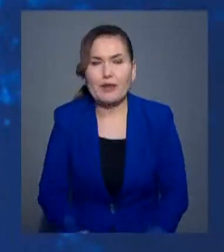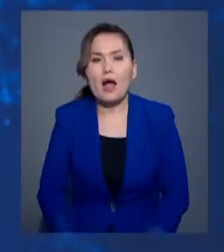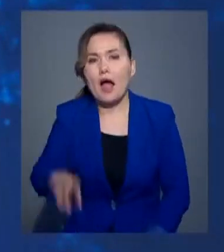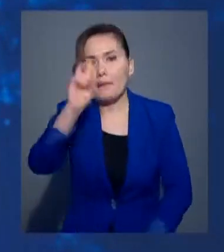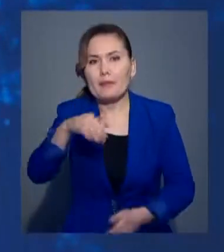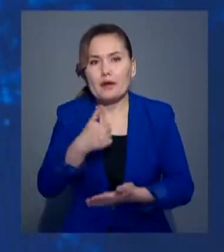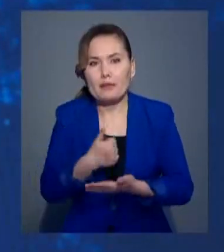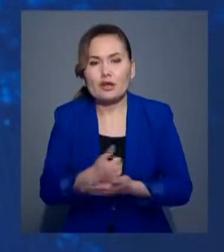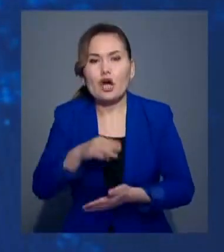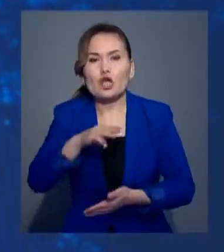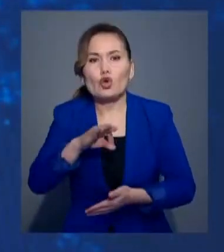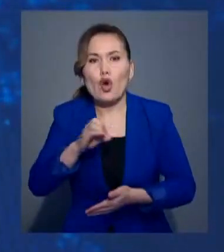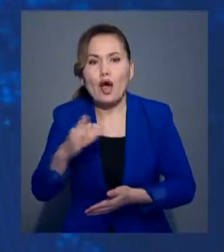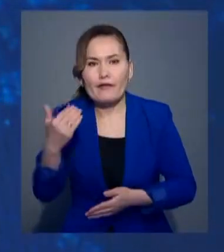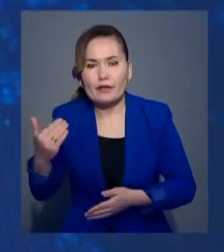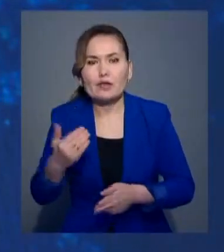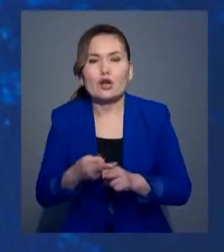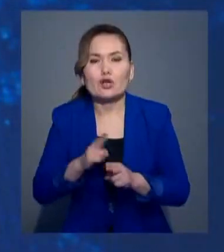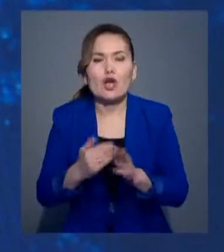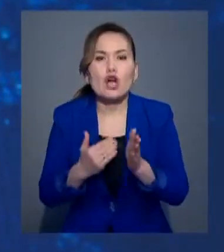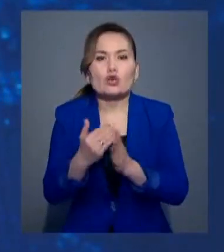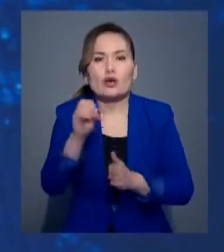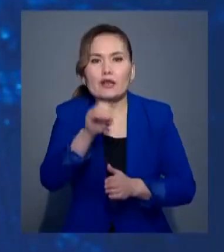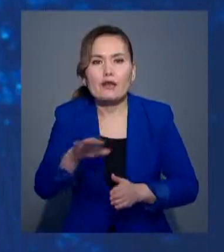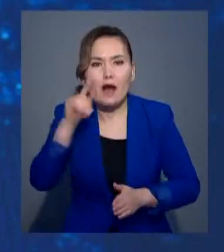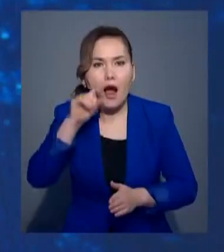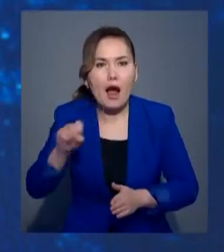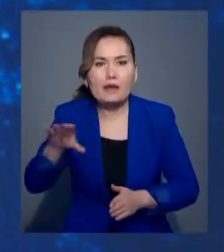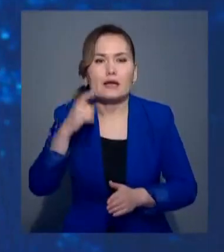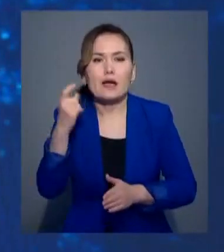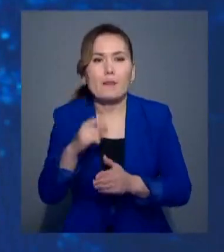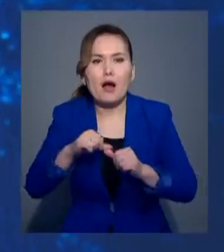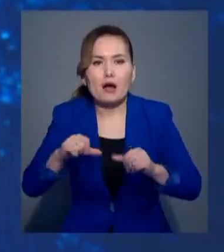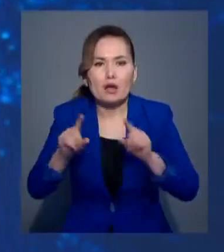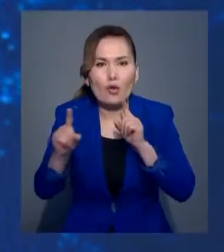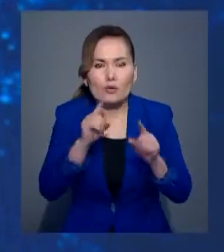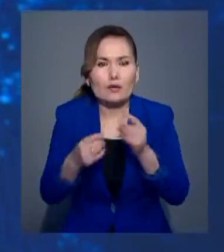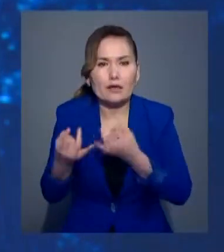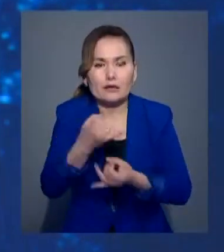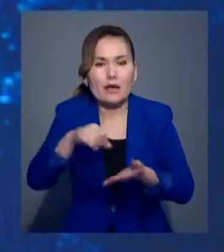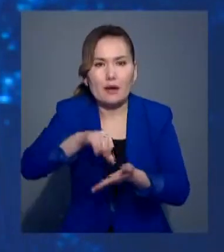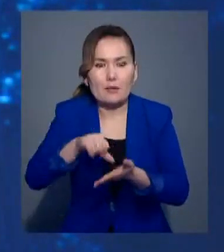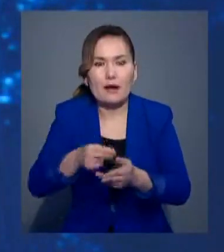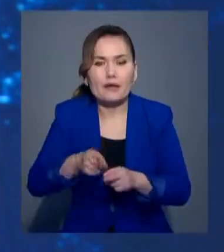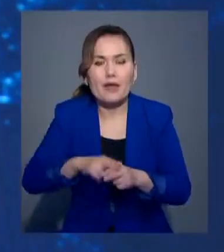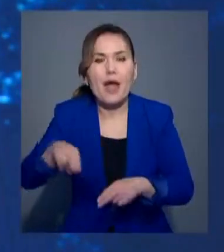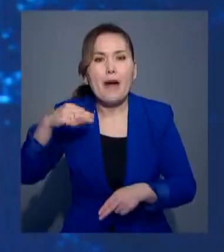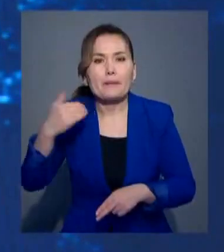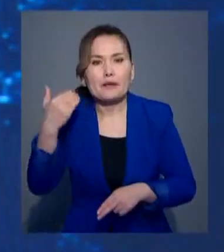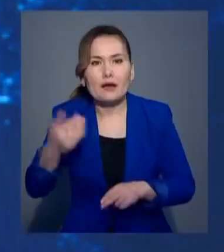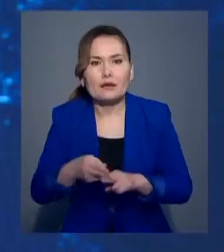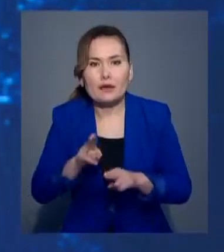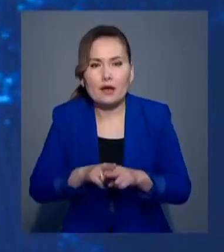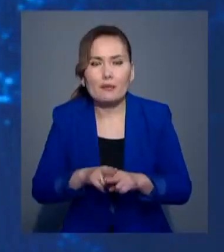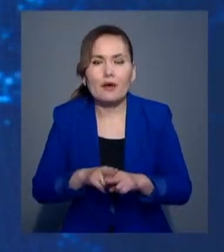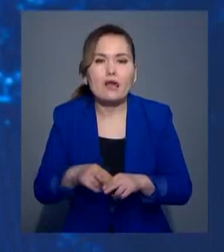Мемлекет басшысы Қасым Жомарт Тоқаев жоғары Евразиялық экономикалық кеңестің отырысына қатысты. Президент сөзін «Баршаңызды